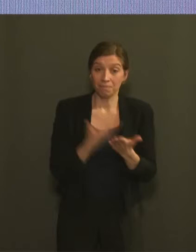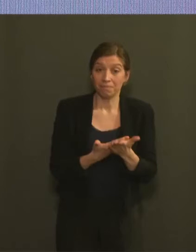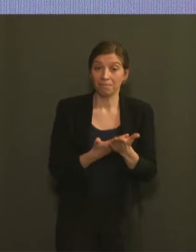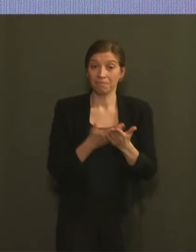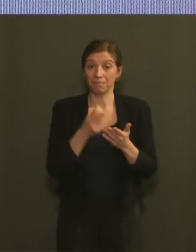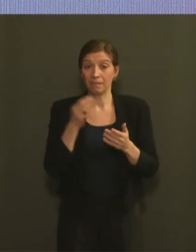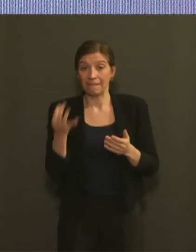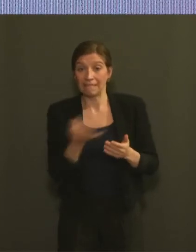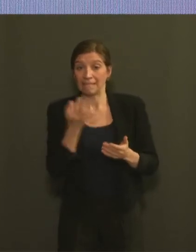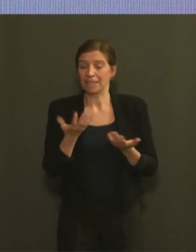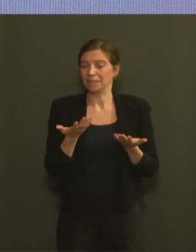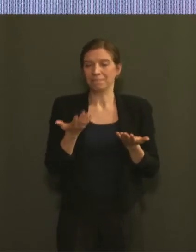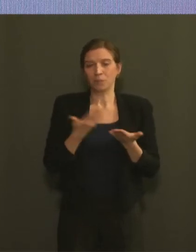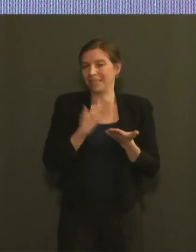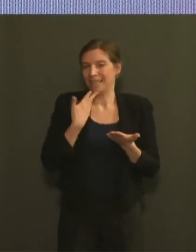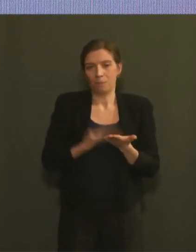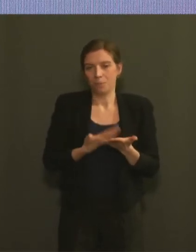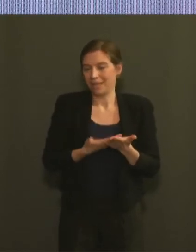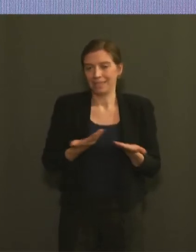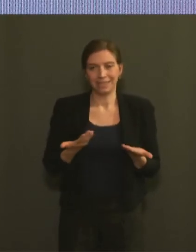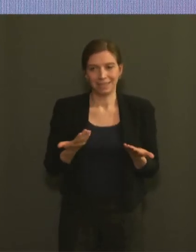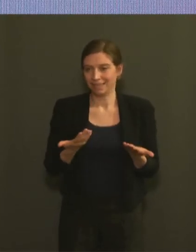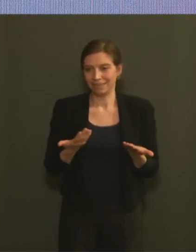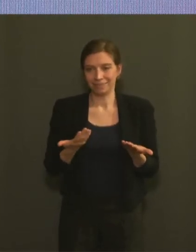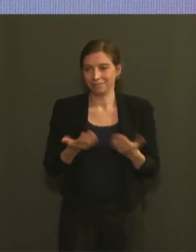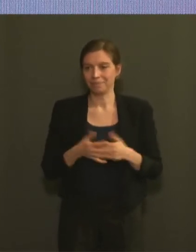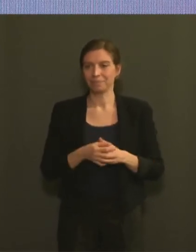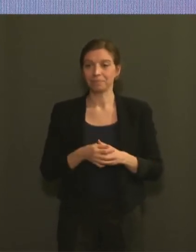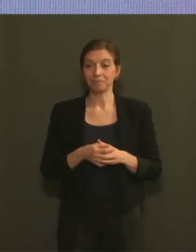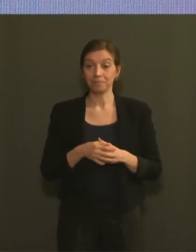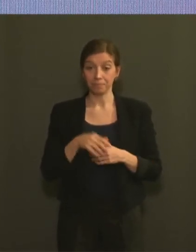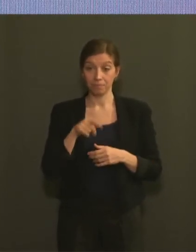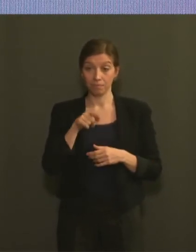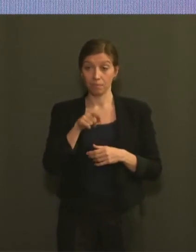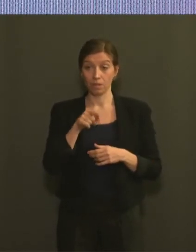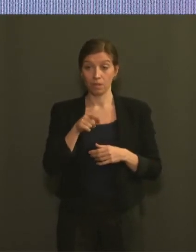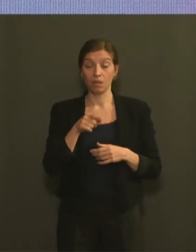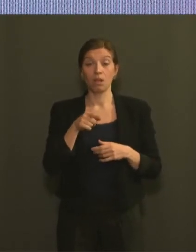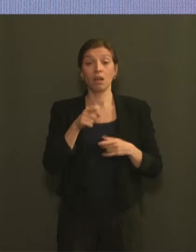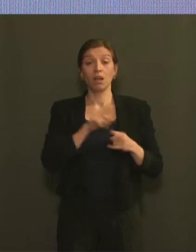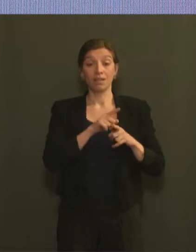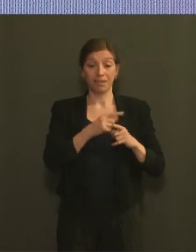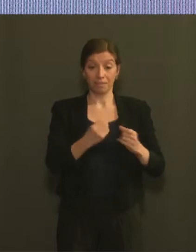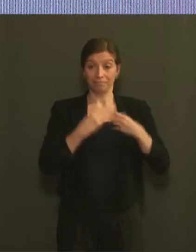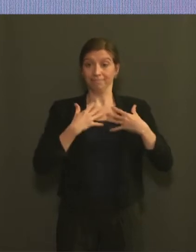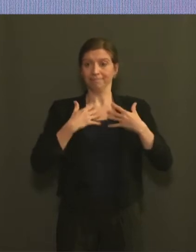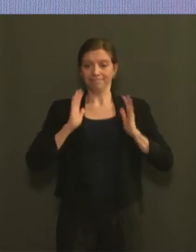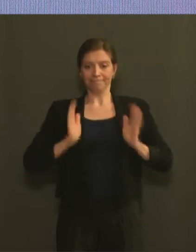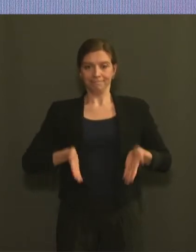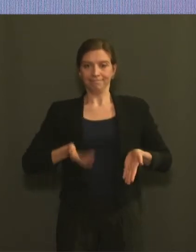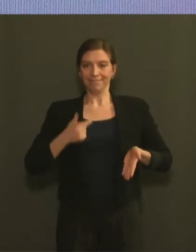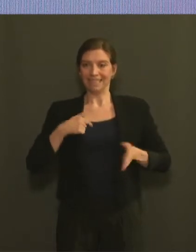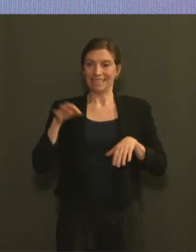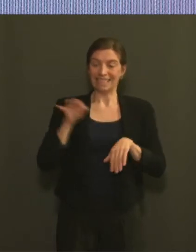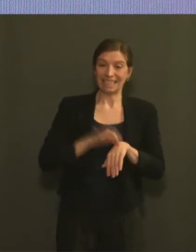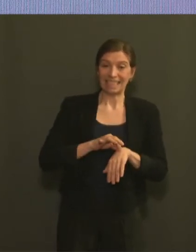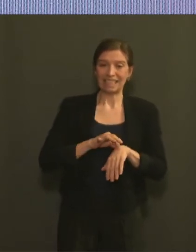gone y m6 aucune au board of dans l'attraction mythe gentil vers